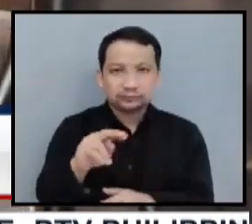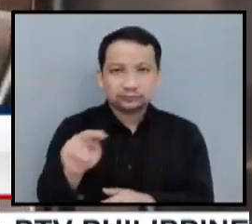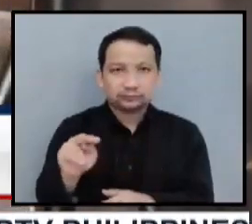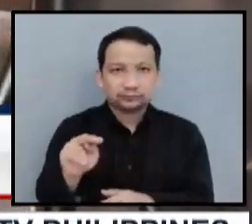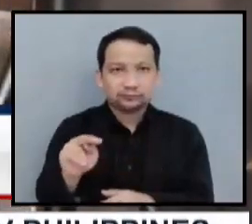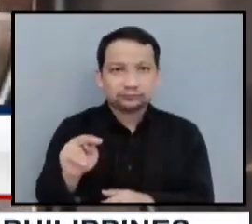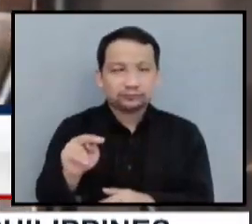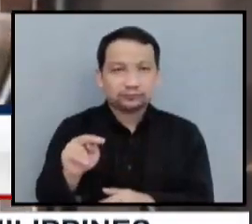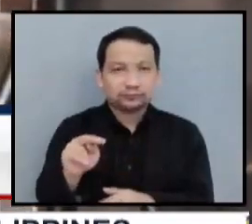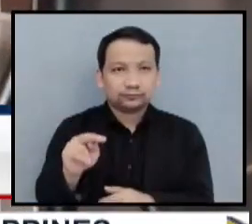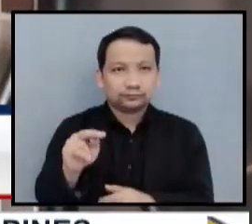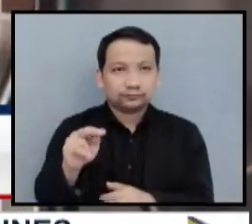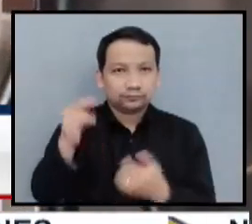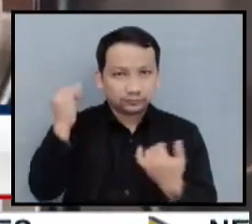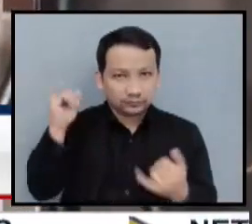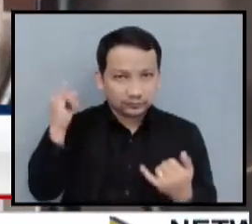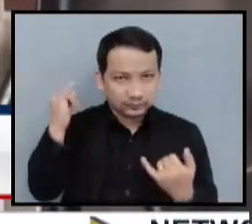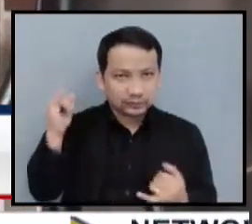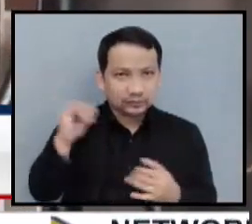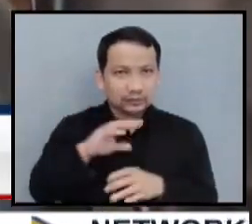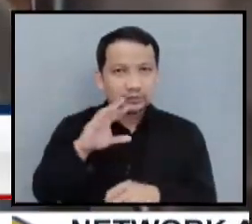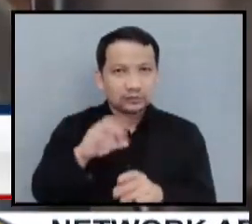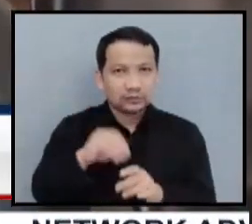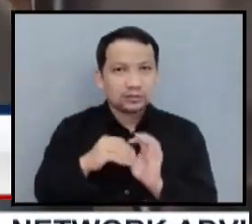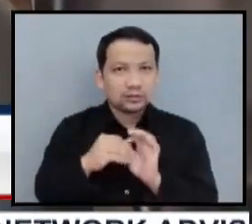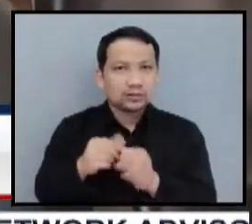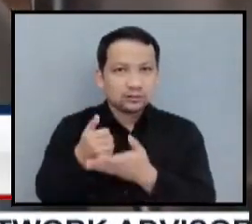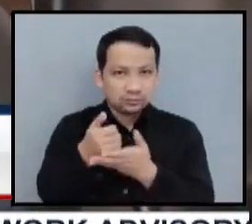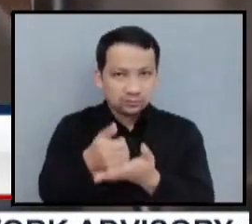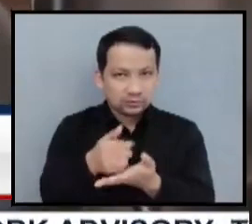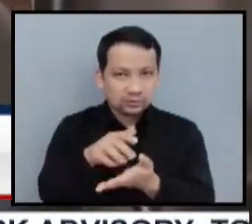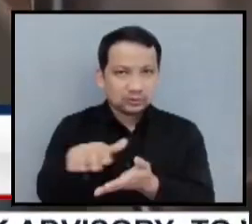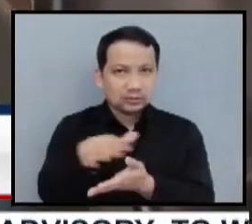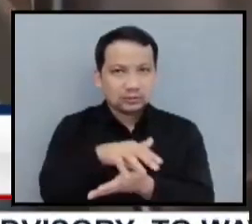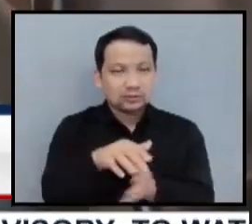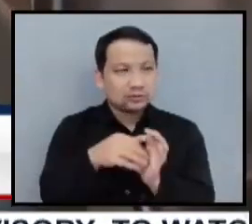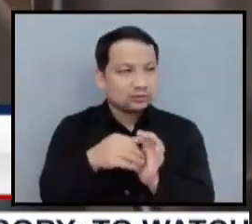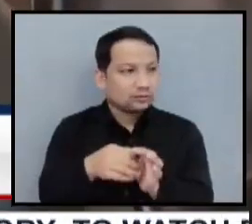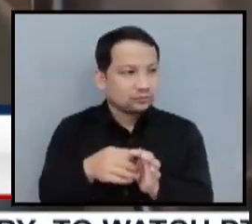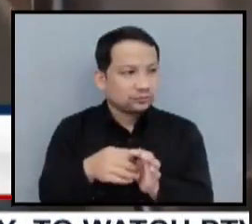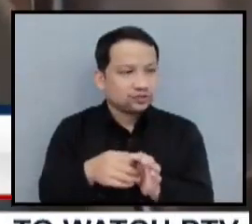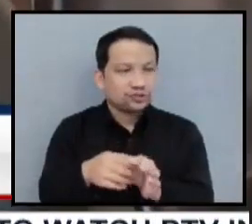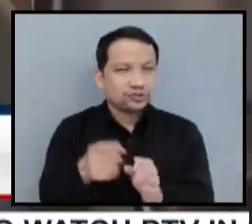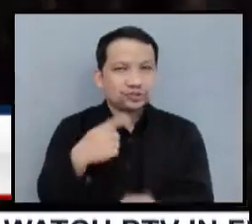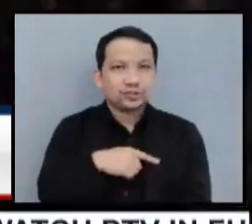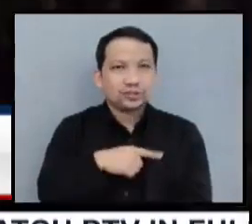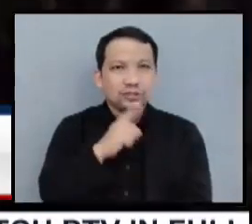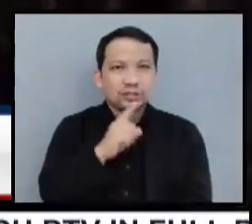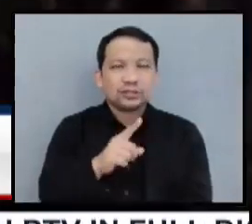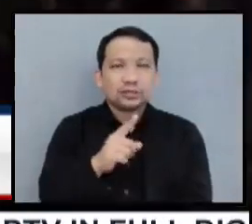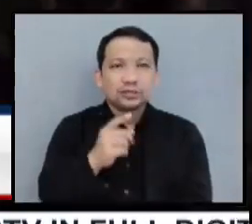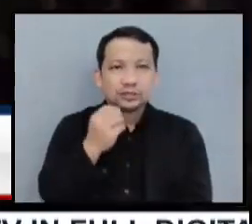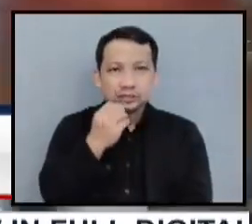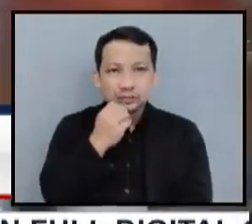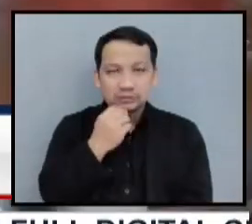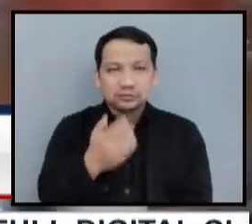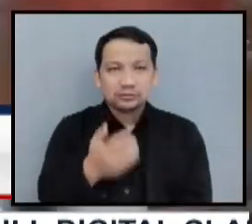culture. Tapos makakatulong po ito para malaman namin yung traditional food ng Cordillera.